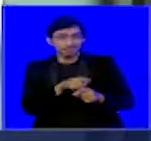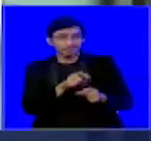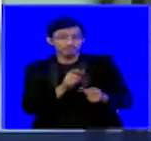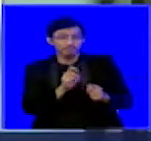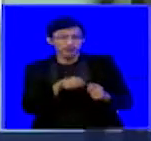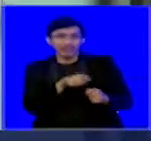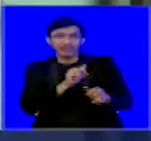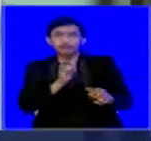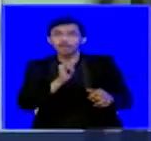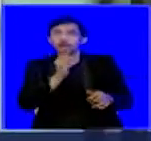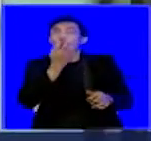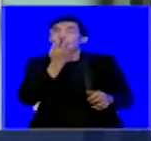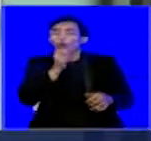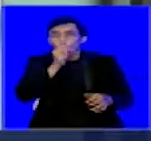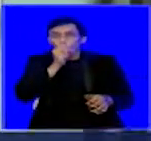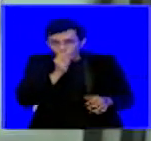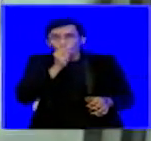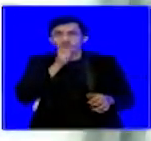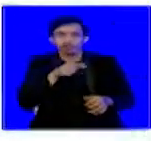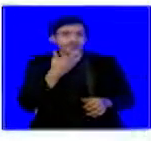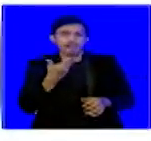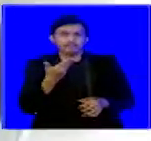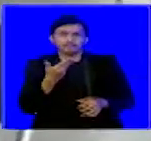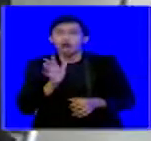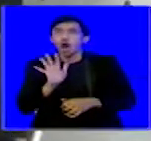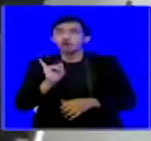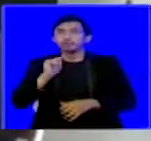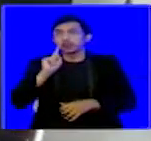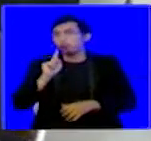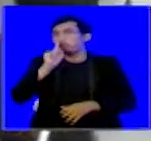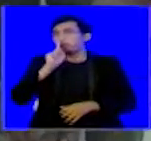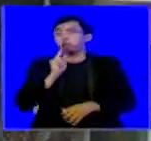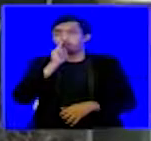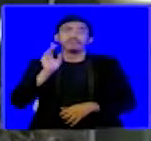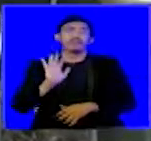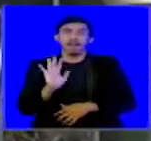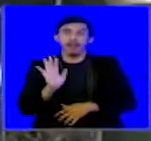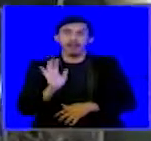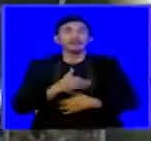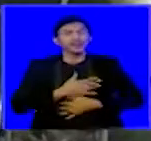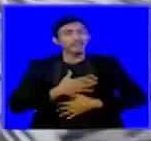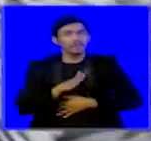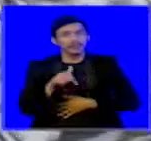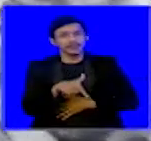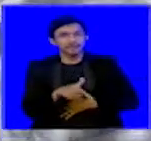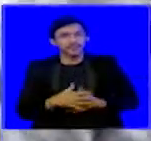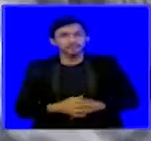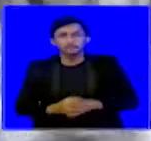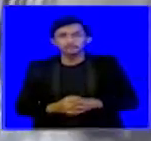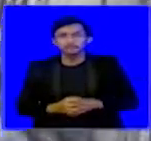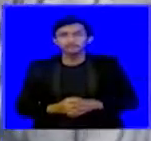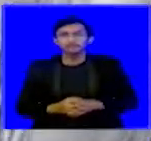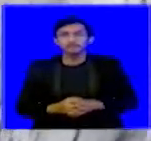dia membuat kurang nyaman, ya? Kurang nyaman. Meski dapat menghasilkan tingkat akurasi tinggi, namun bagi mereka